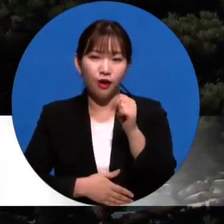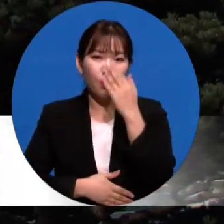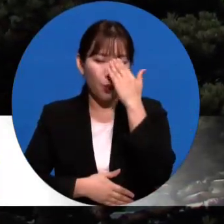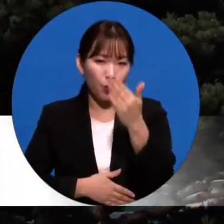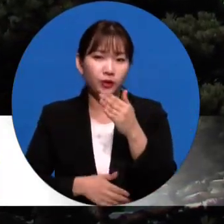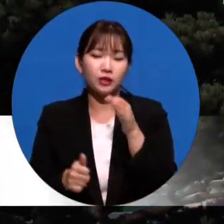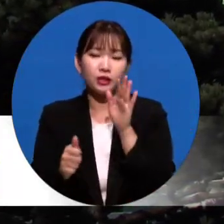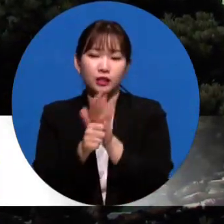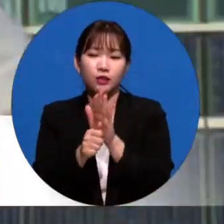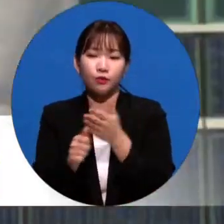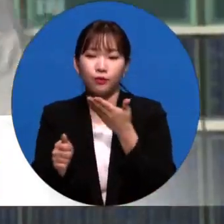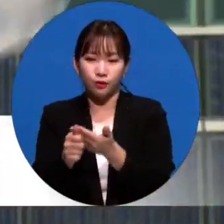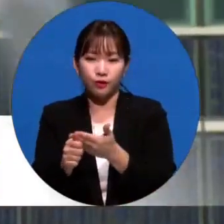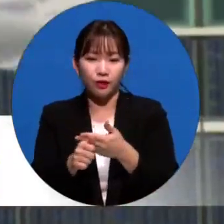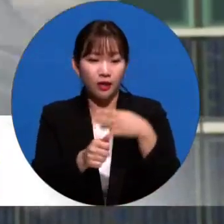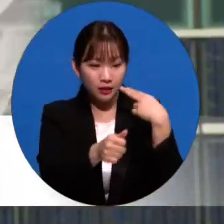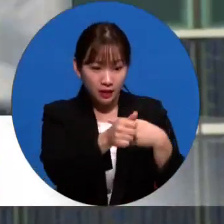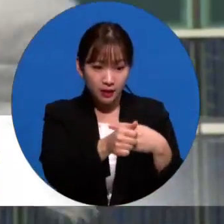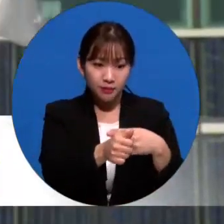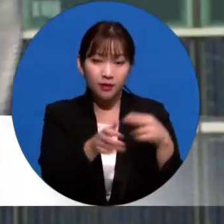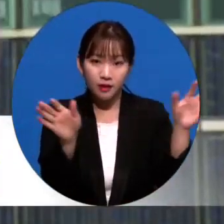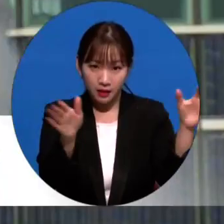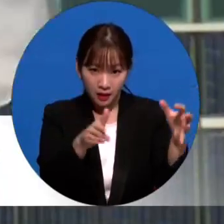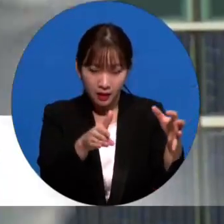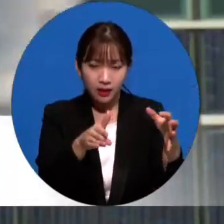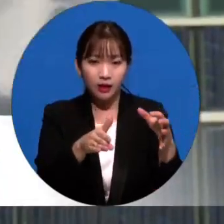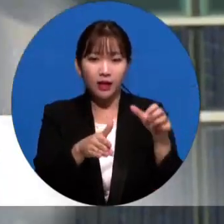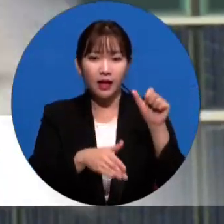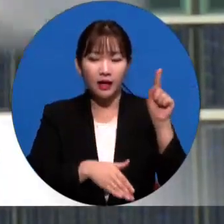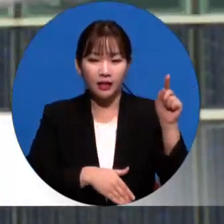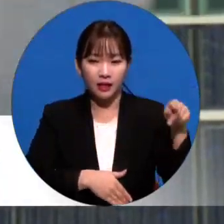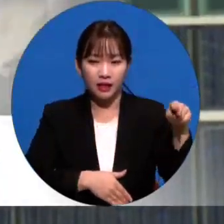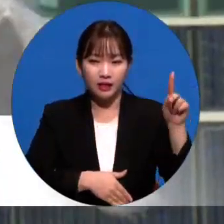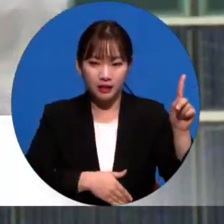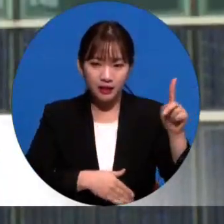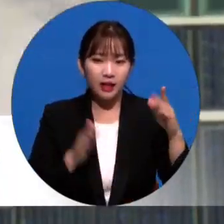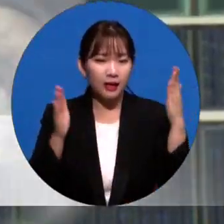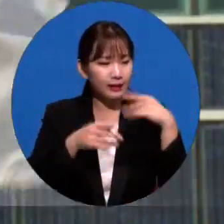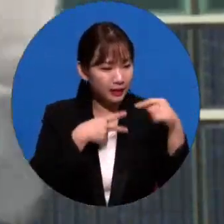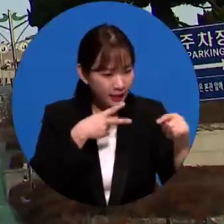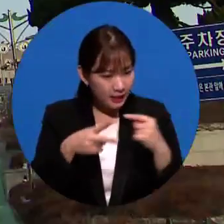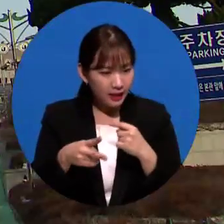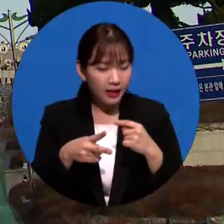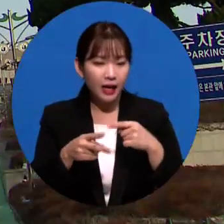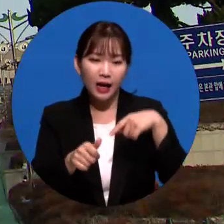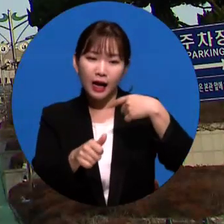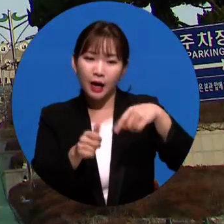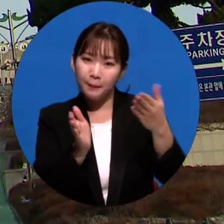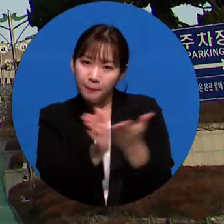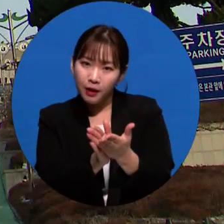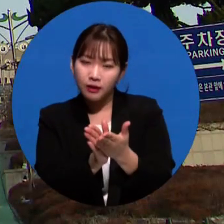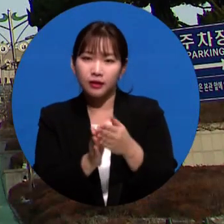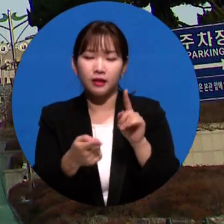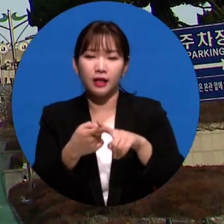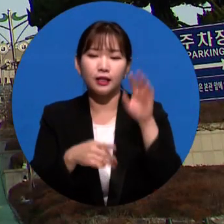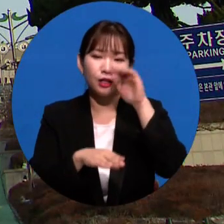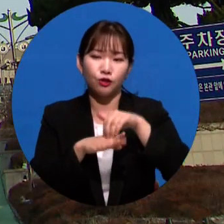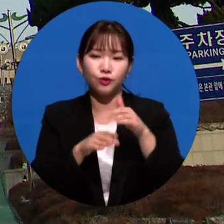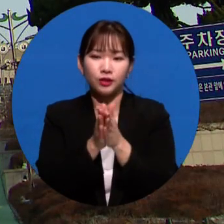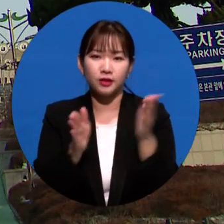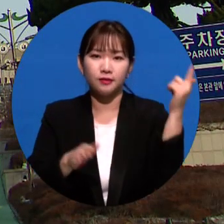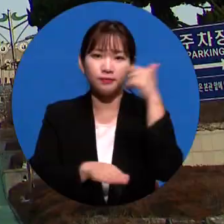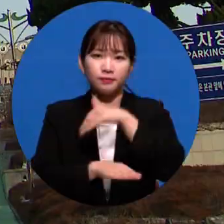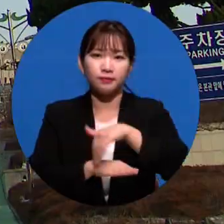무상 지원하고 교사들을 대상으로 ADHD 학생 이해와 지도 역량 강화를 위한 직무 연수를